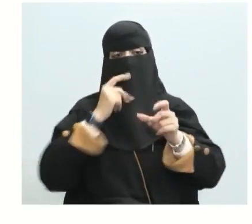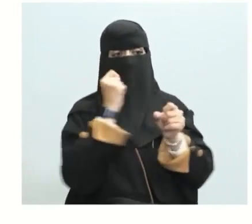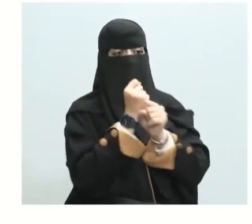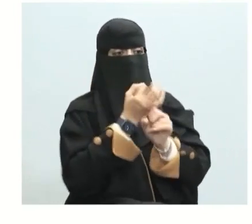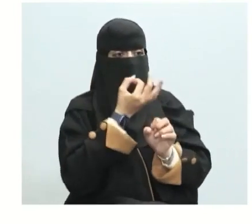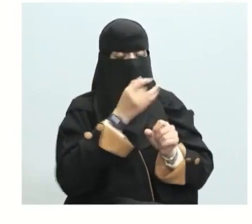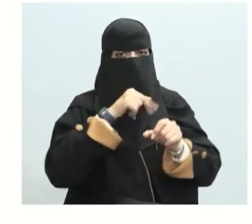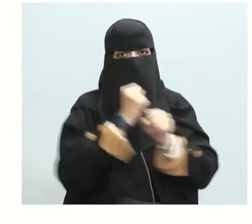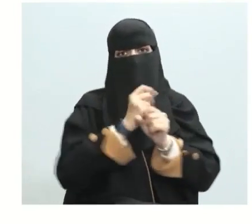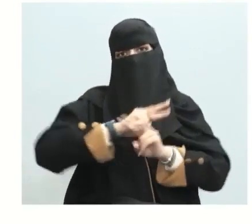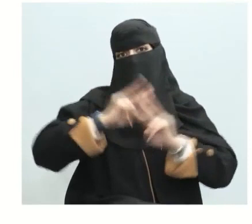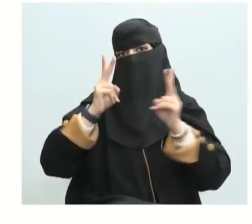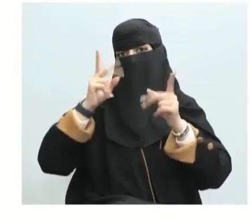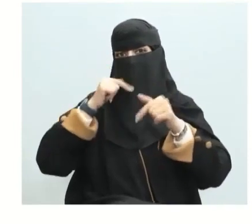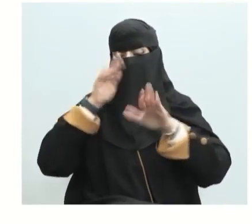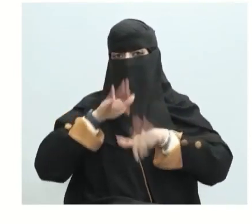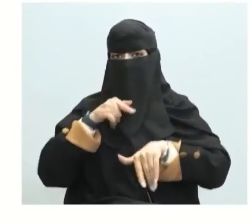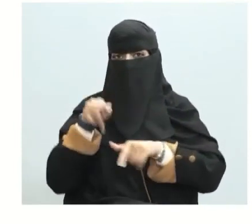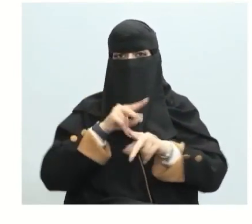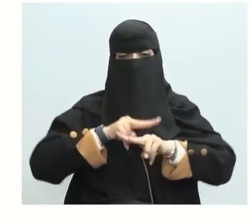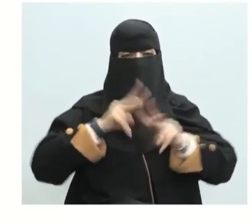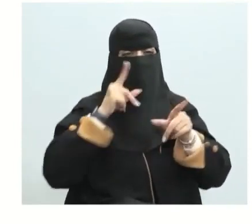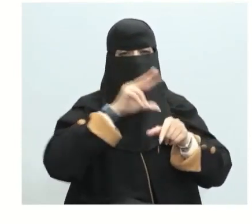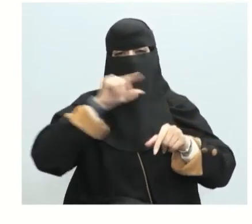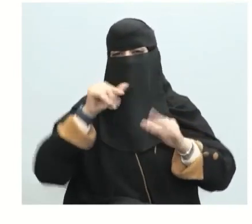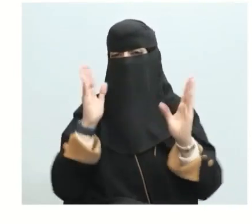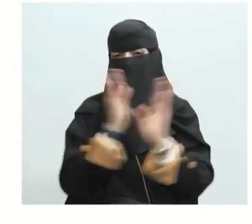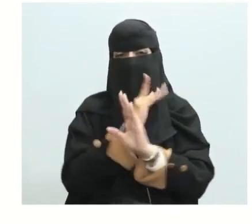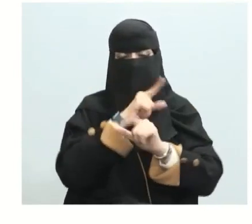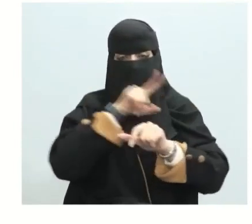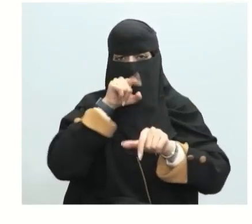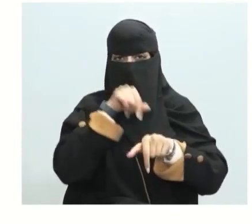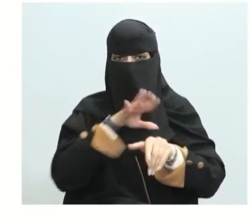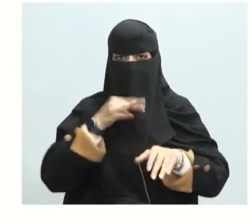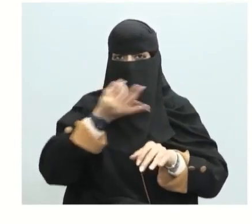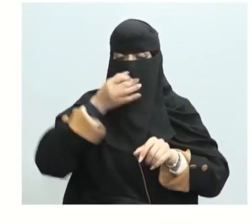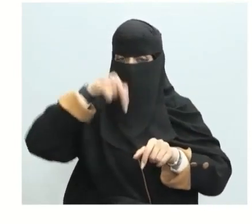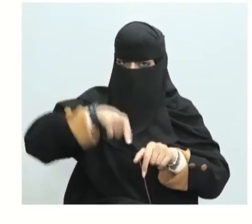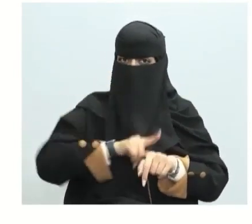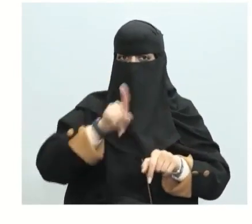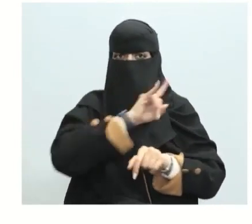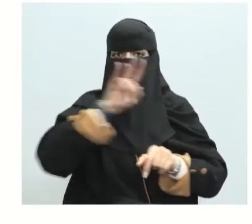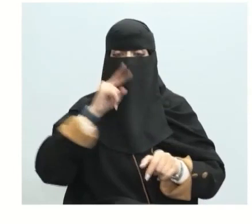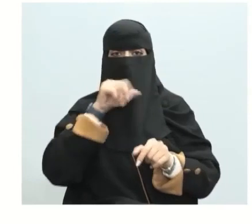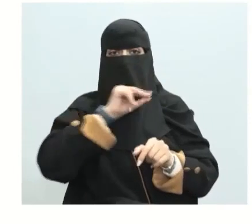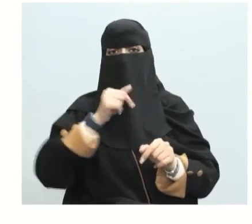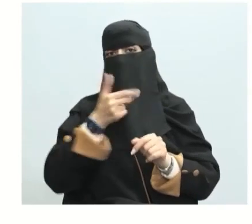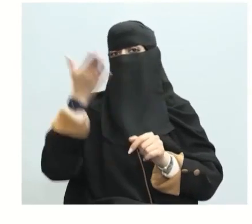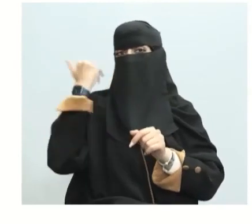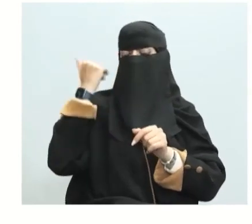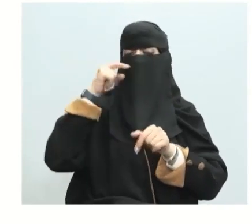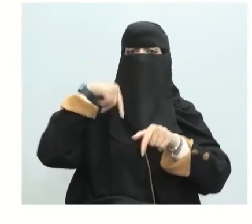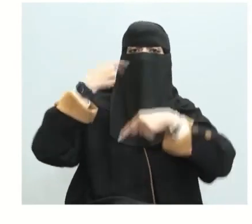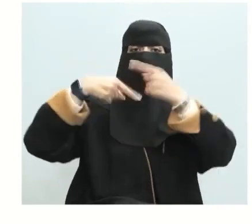اقوالها بل ان كلامها مختلف ومتناقض مع بعضه فكلام اليوم ليس هو كلام الامس